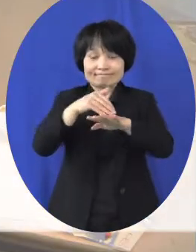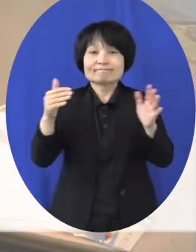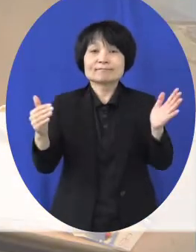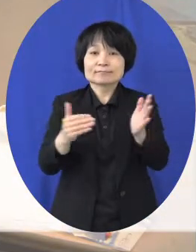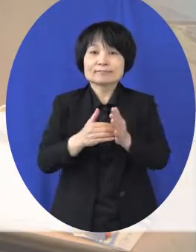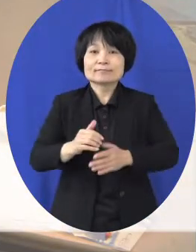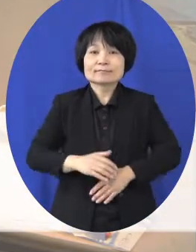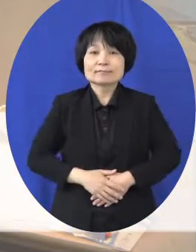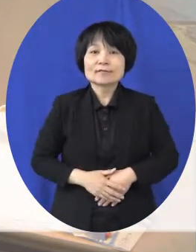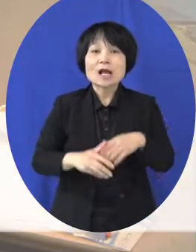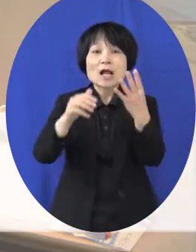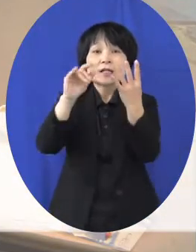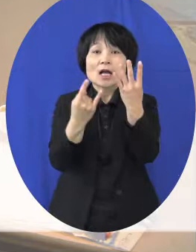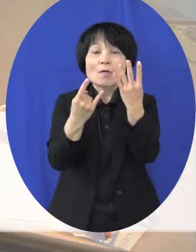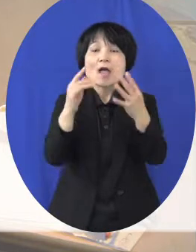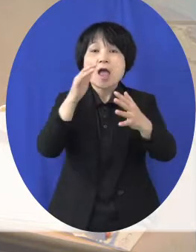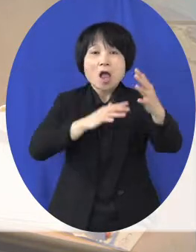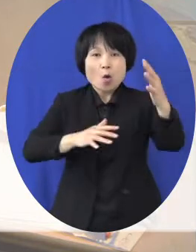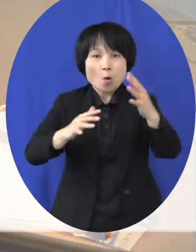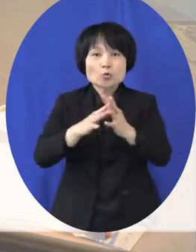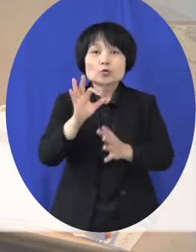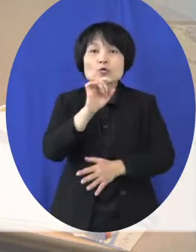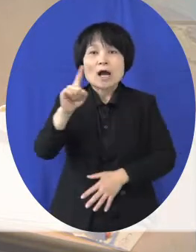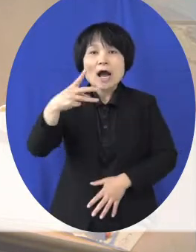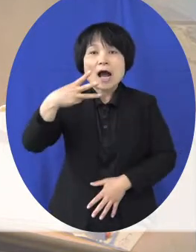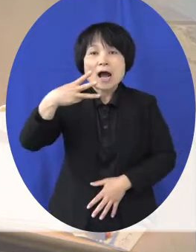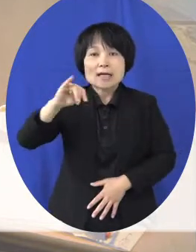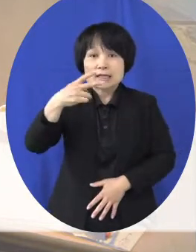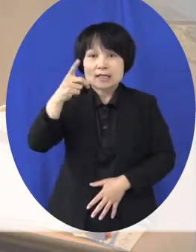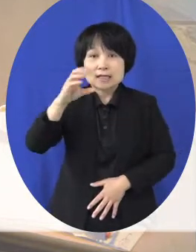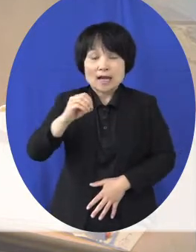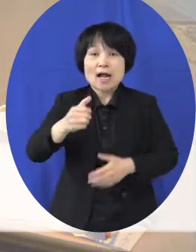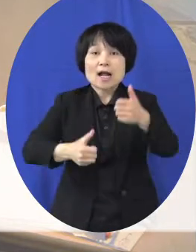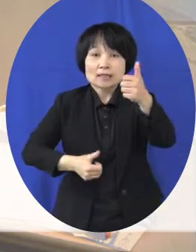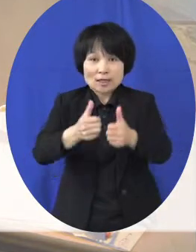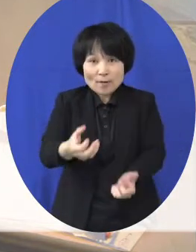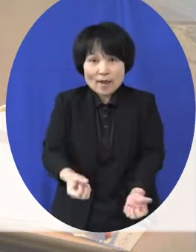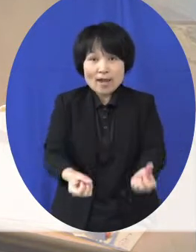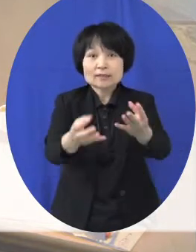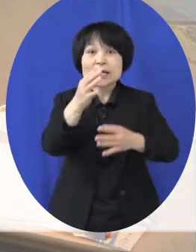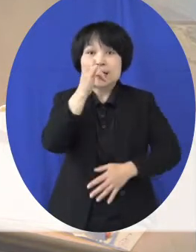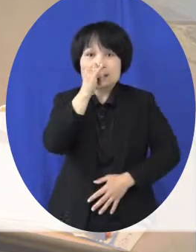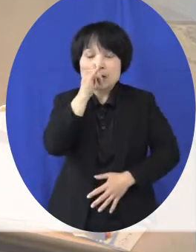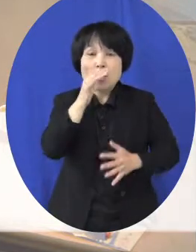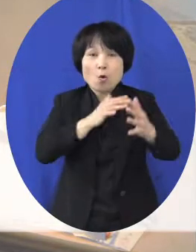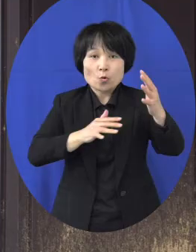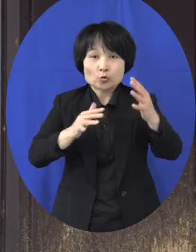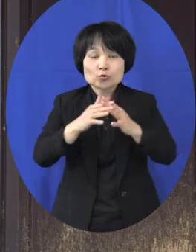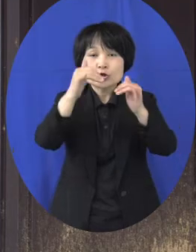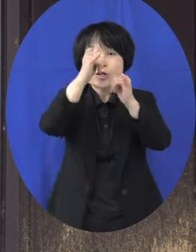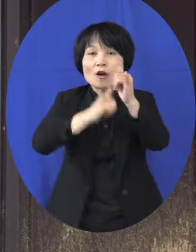제4회 전국 공주아리랑 경창대회가 지난 10일 충남 역사박물관에서 개최됐습니다.